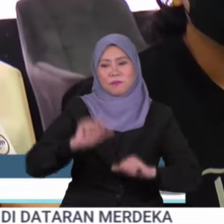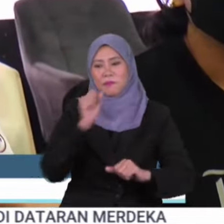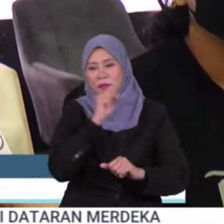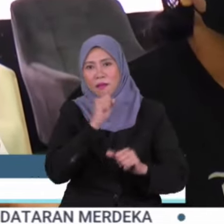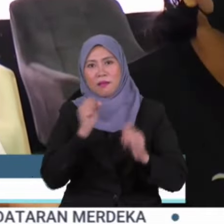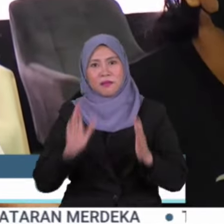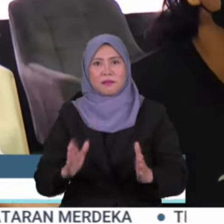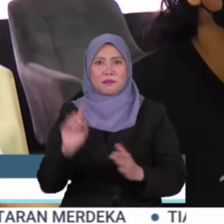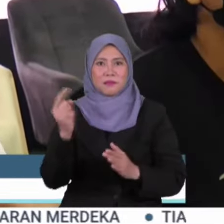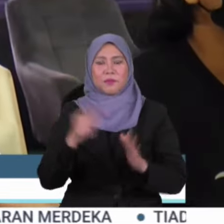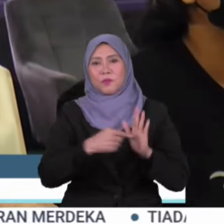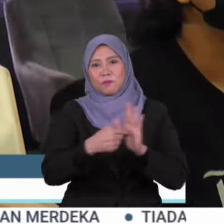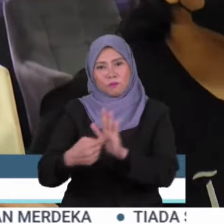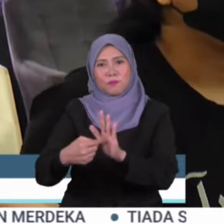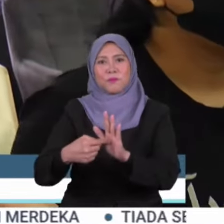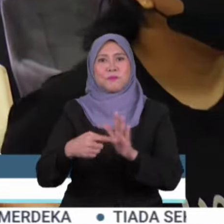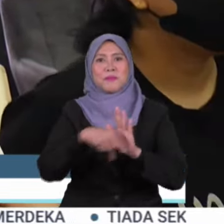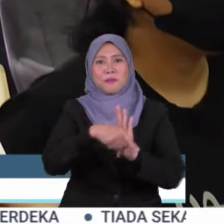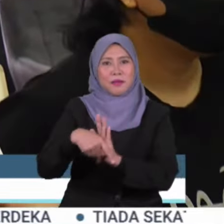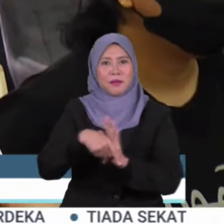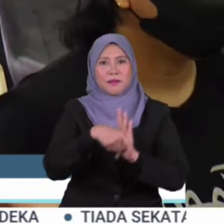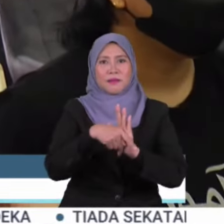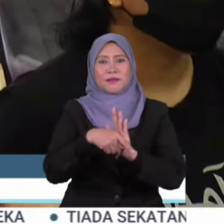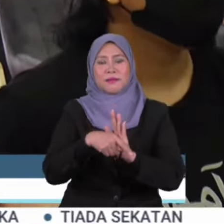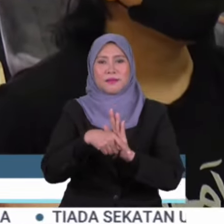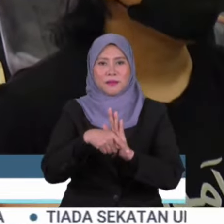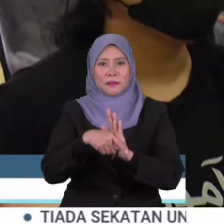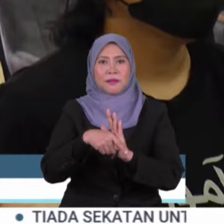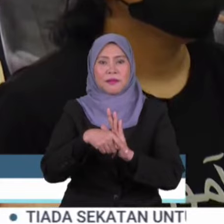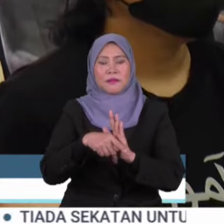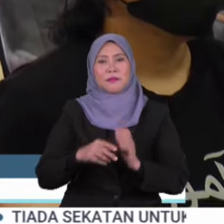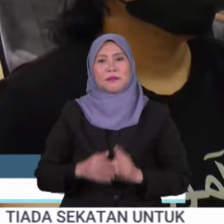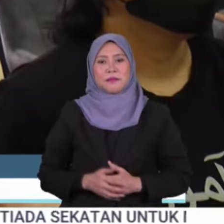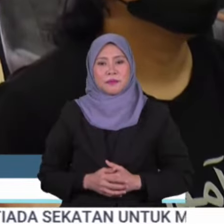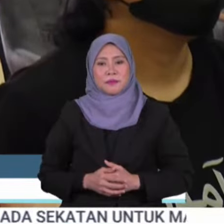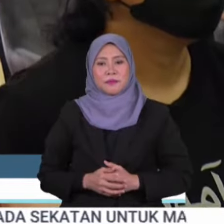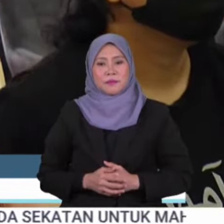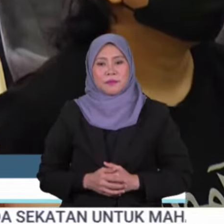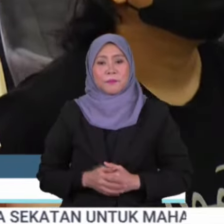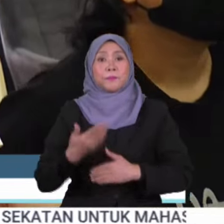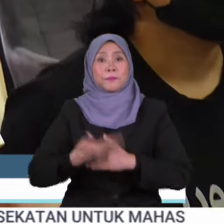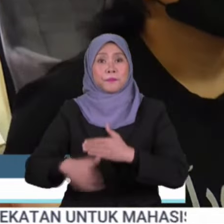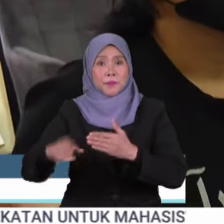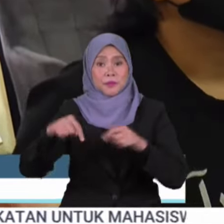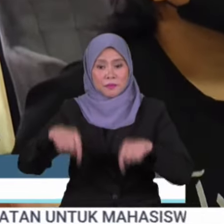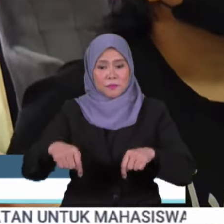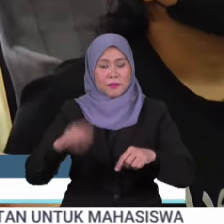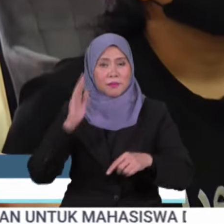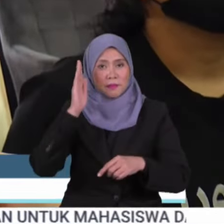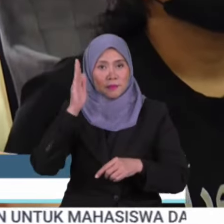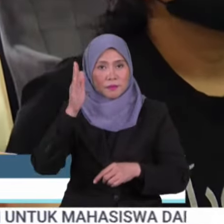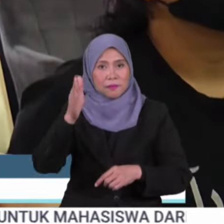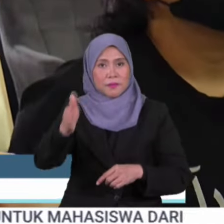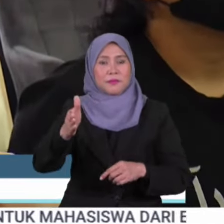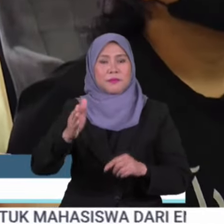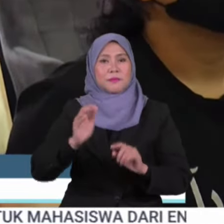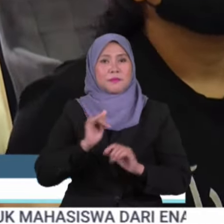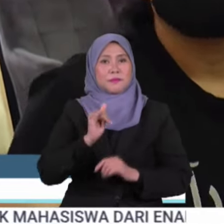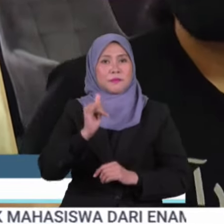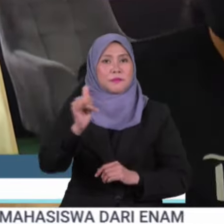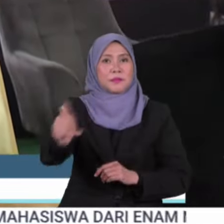pameran koleksi-koleksi Allahyarham daripada Hakim Negara. Untuk lepas ni insya-Allah kami akan pergi